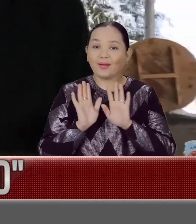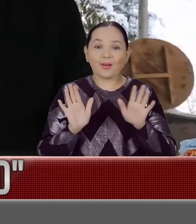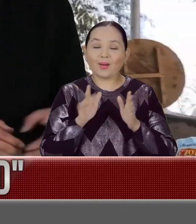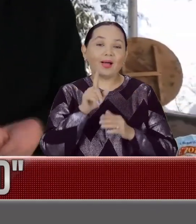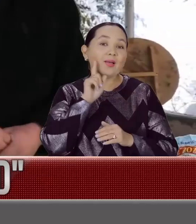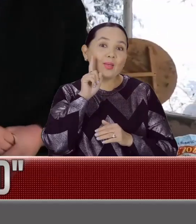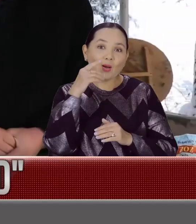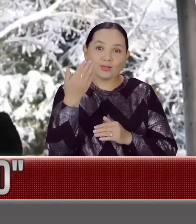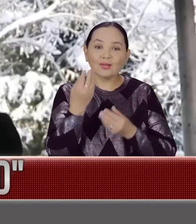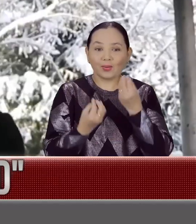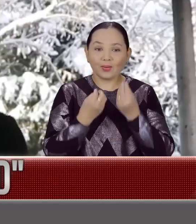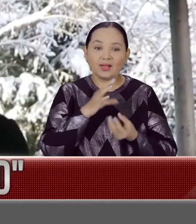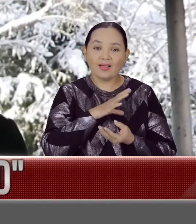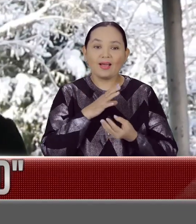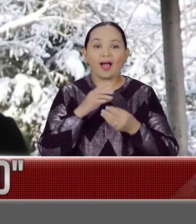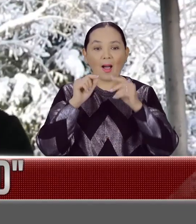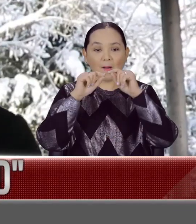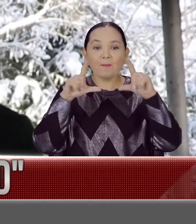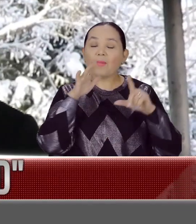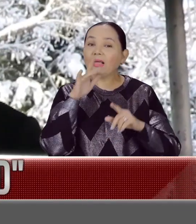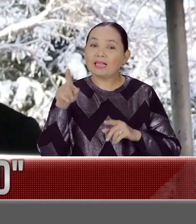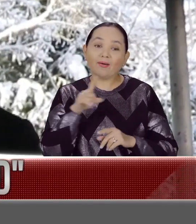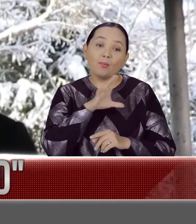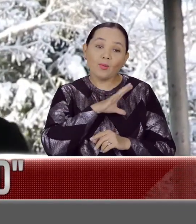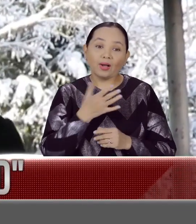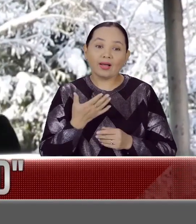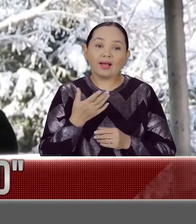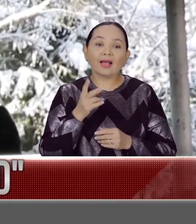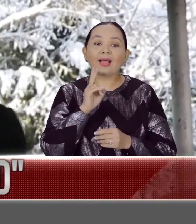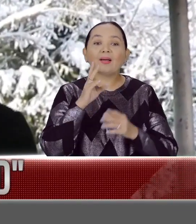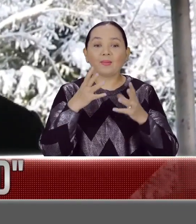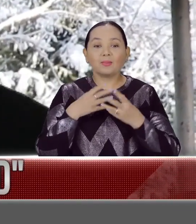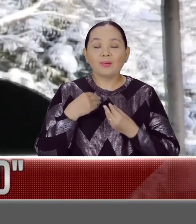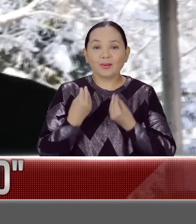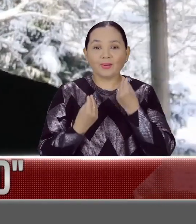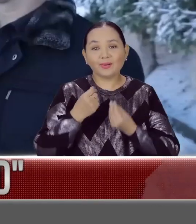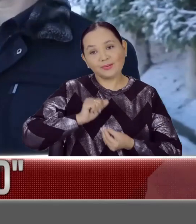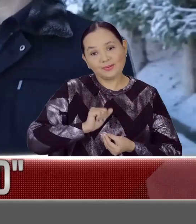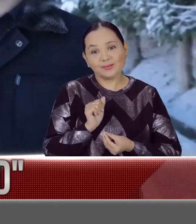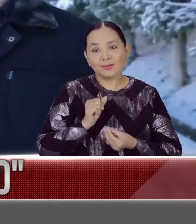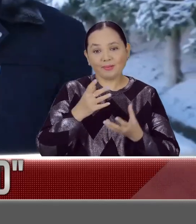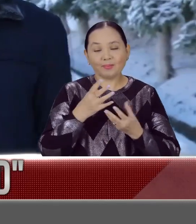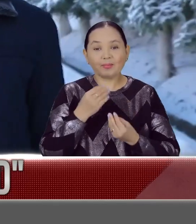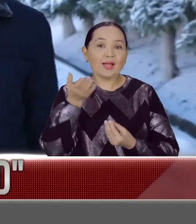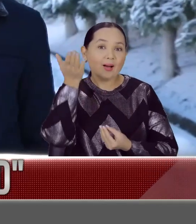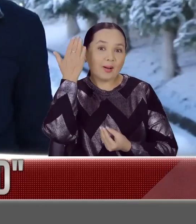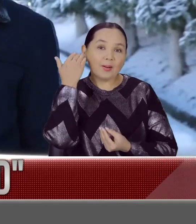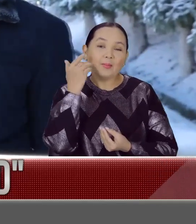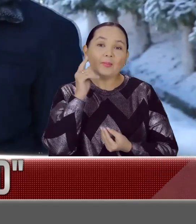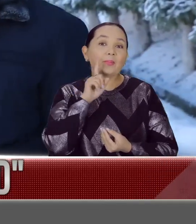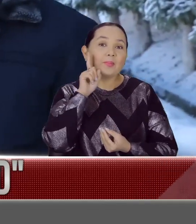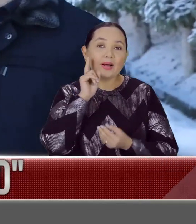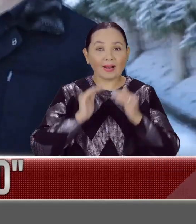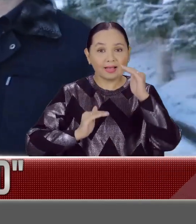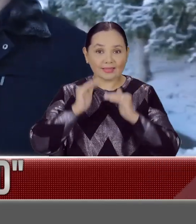endi yoshlar o'ynasin-da. Shu maktab davriga bo'lganda endimi? Bilan o'ynagan. Endi jo'rlar bilan. Bolaligingizga qaytganday bo'ldingiz.